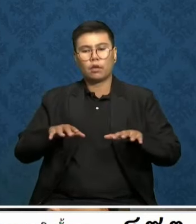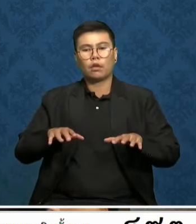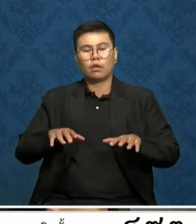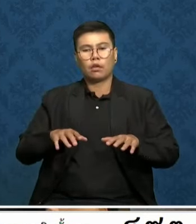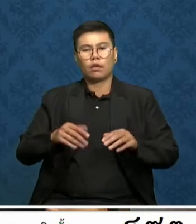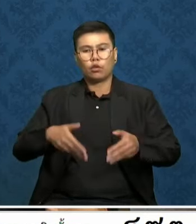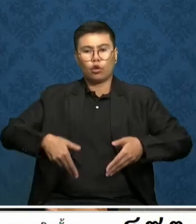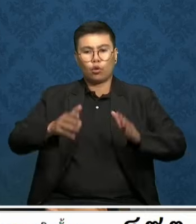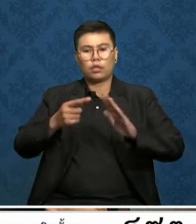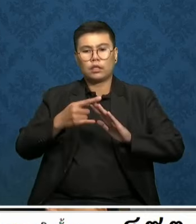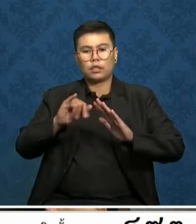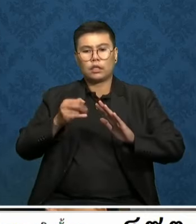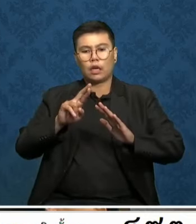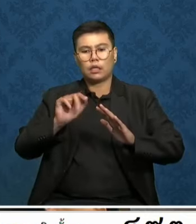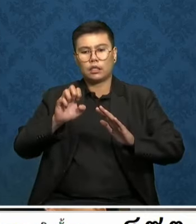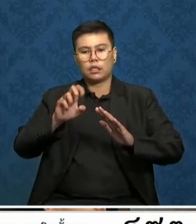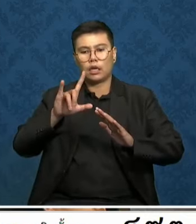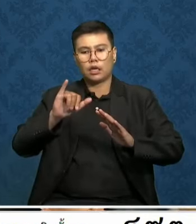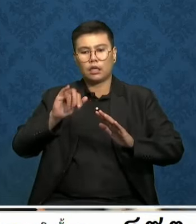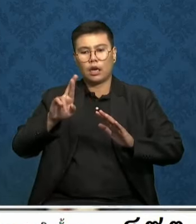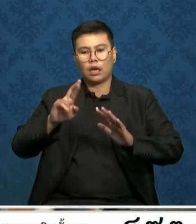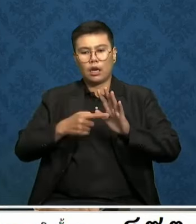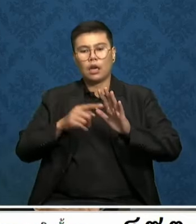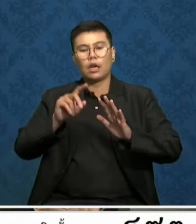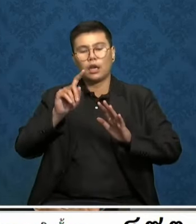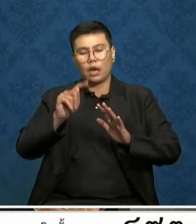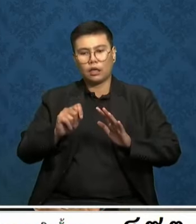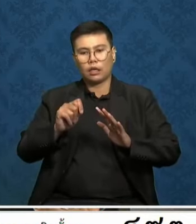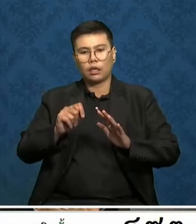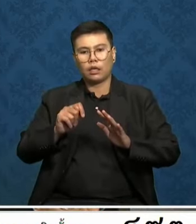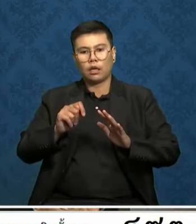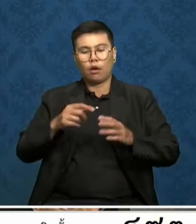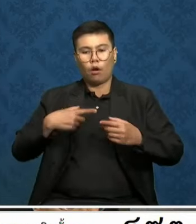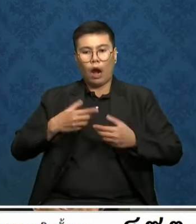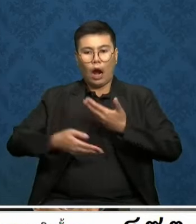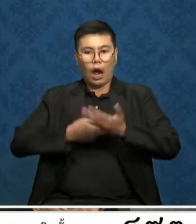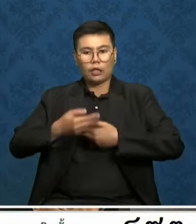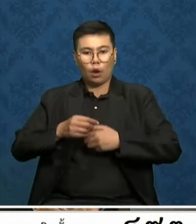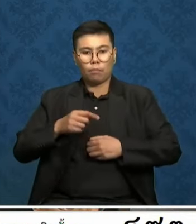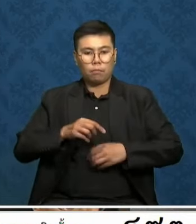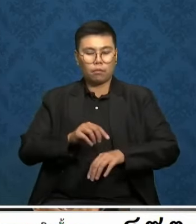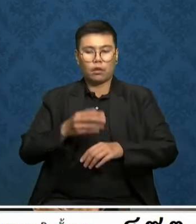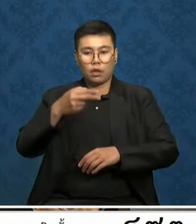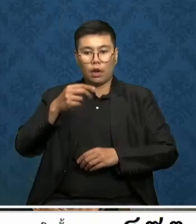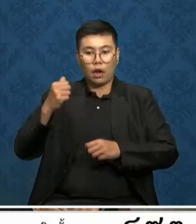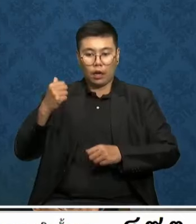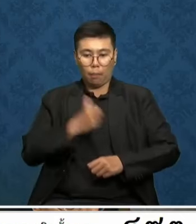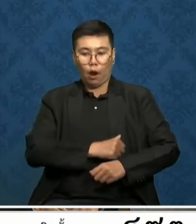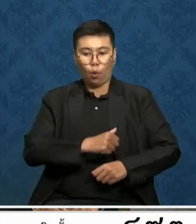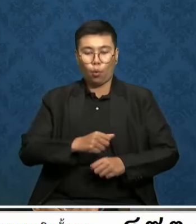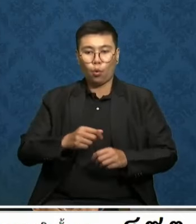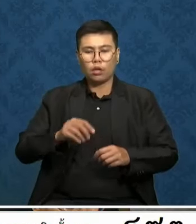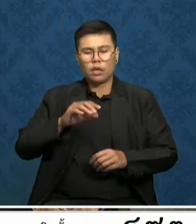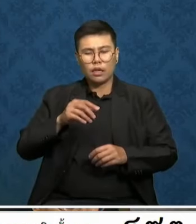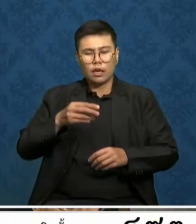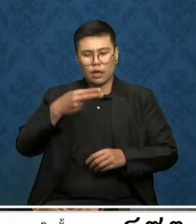ริญรัตน์มีเสน่ห์อย่างยิ่งนะครับที่เป็นย่านเครื่องหนังระดับเอเชียเลยก็ว่าได้ถ้ามีพ.ร.บ.ฉบับนี้ครับผมก็เห็นว่า